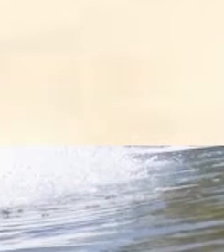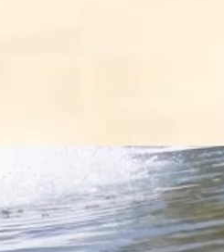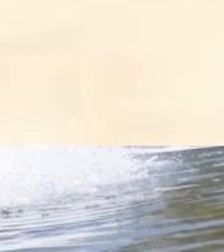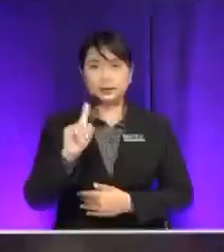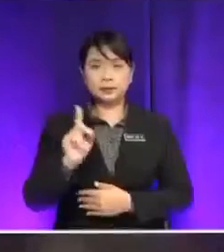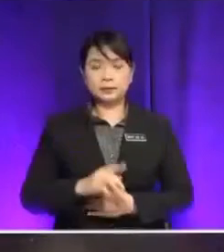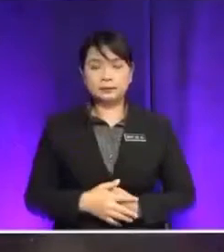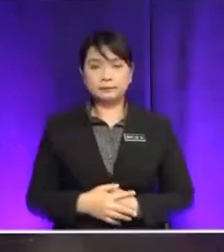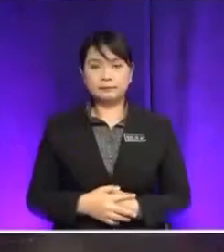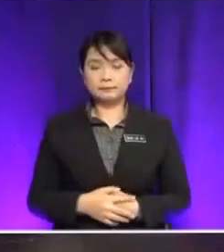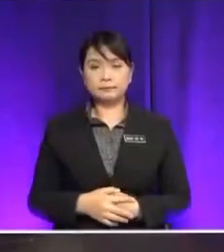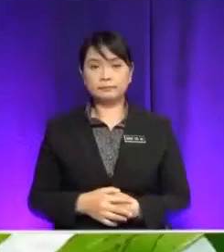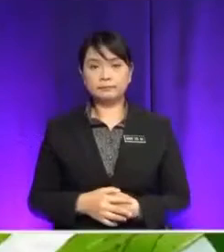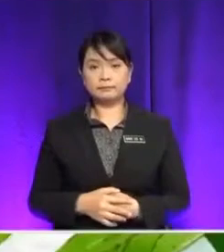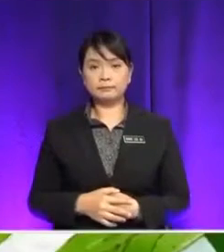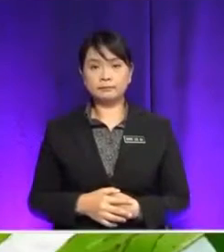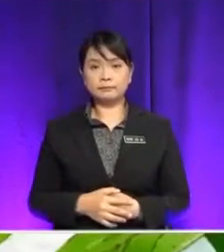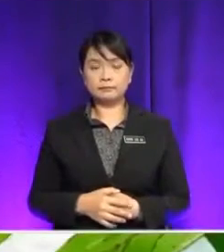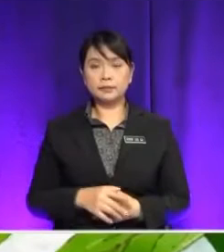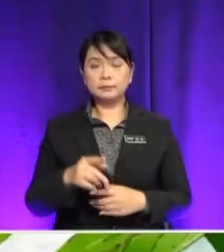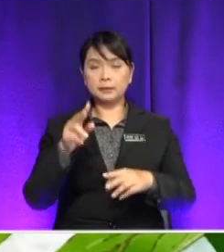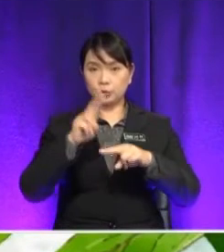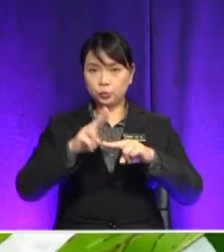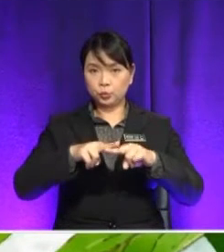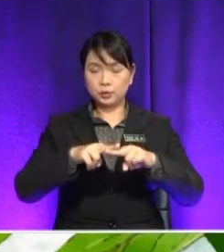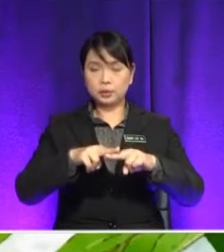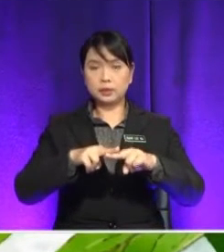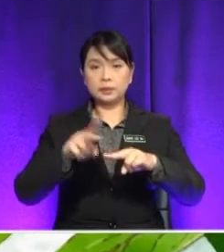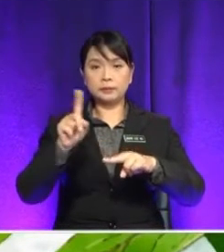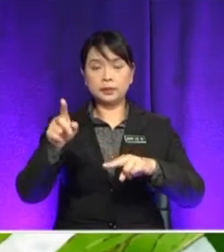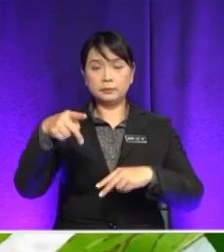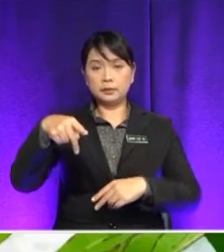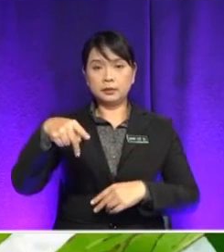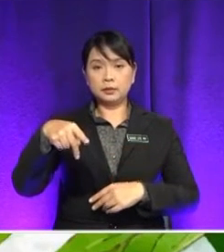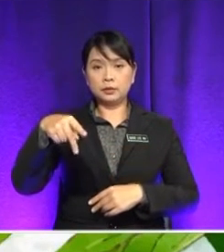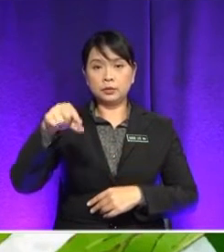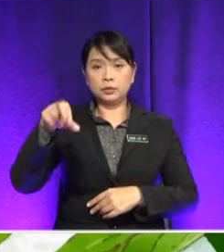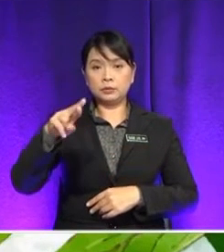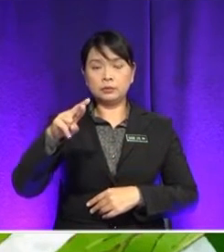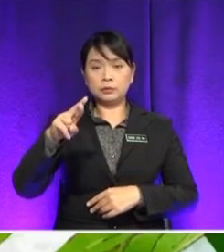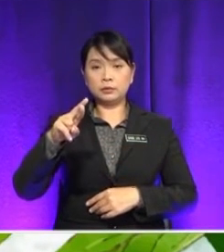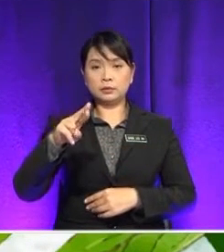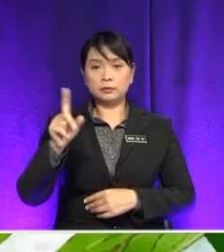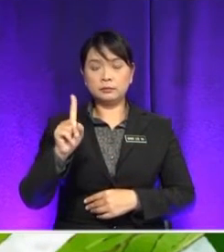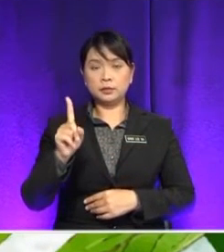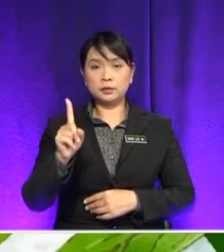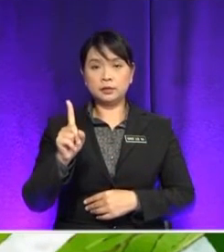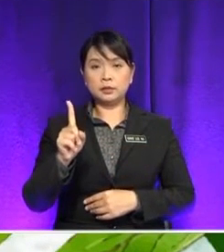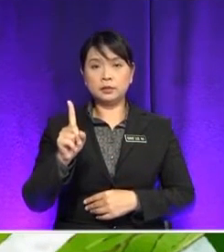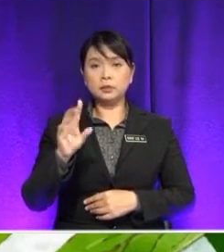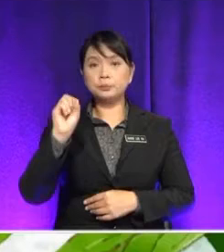Hai Spade kehidupan menikah picu atau ayam menunjukkan spring beban itu adalah